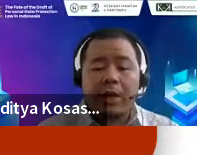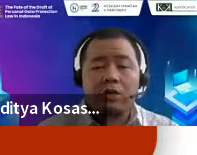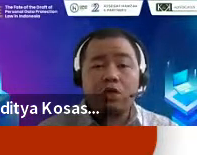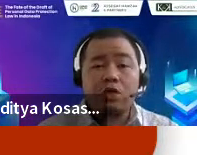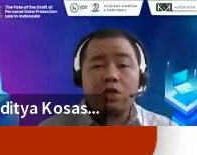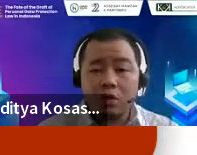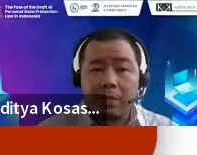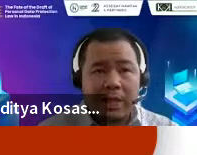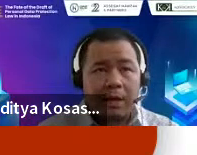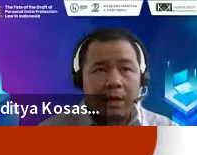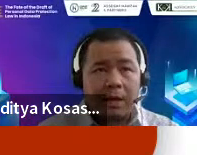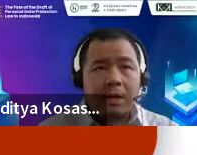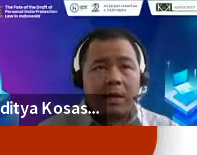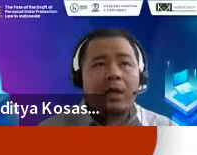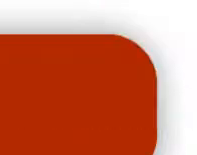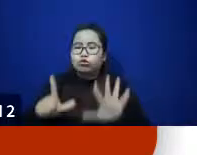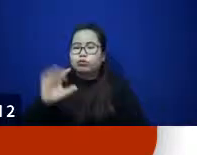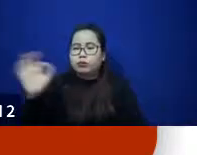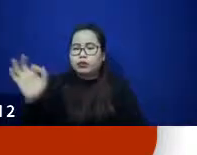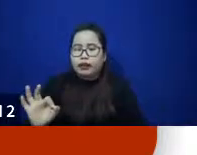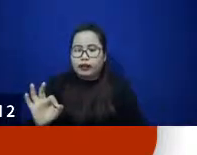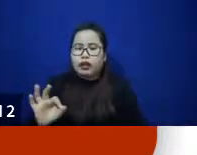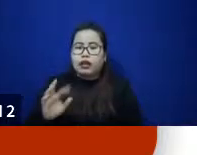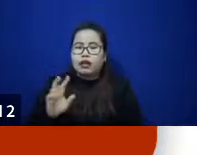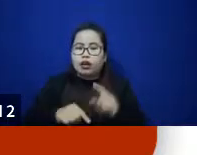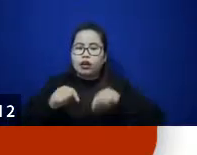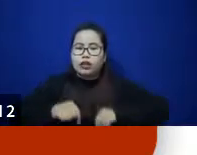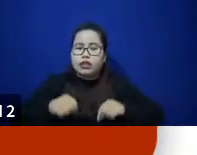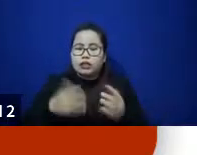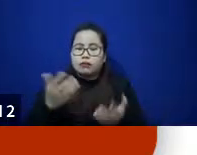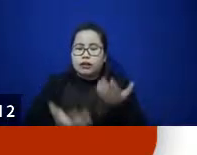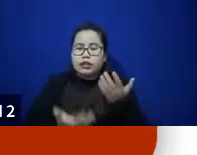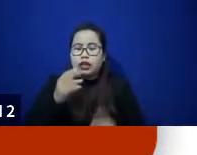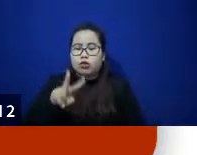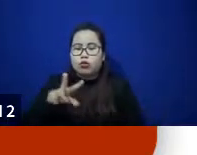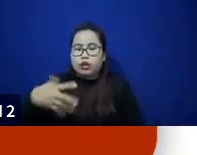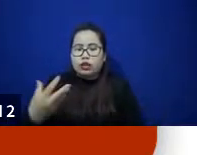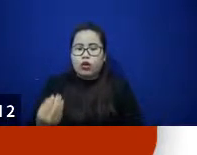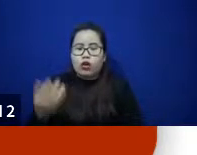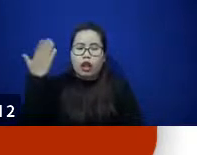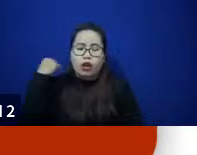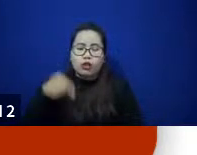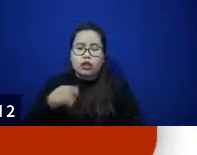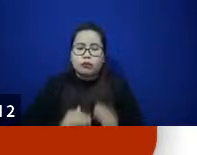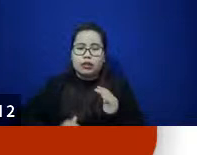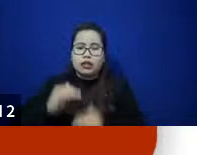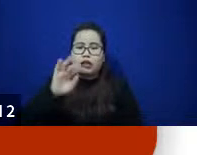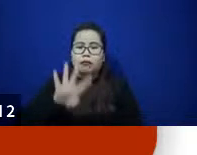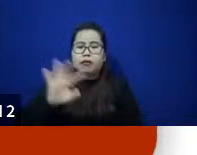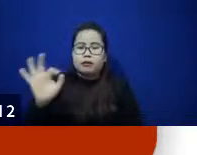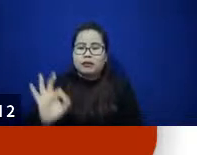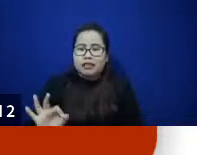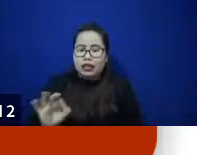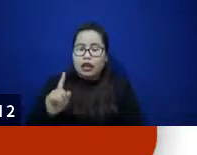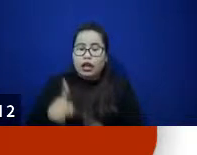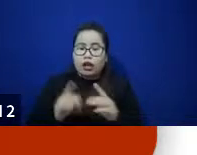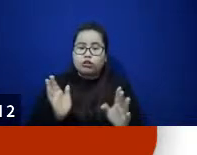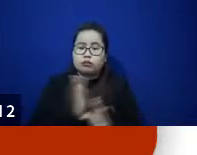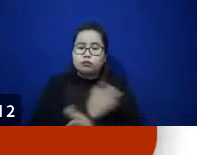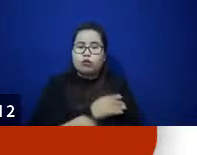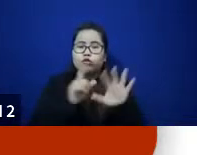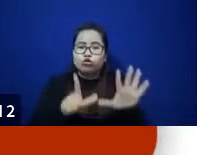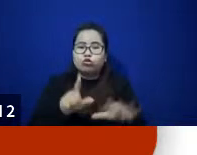mencapai 70% dan ini dibandingkan dengan dua tahun lalu meningkat hampir empat persen ya sebelumnya setelah